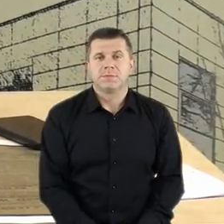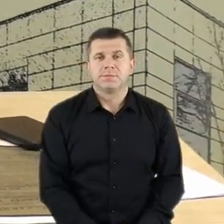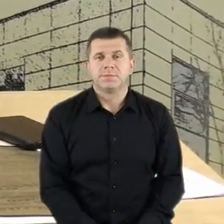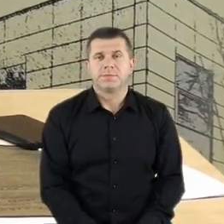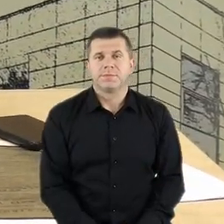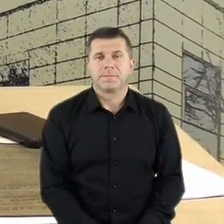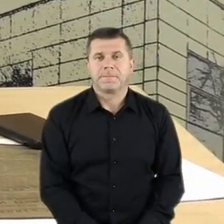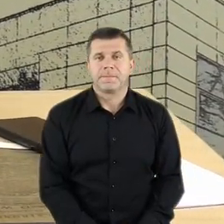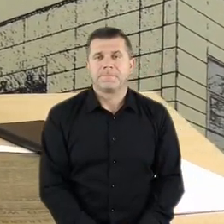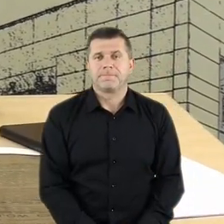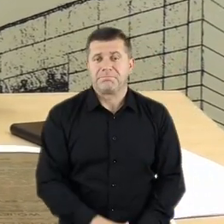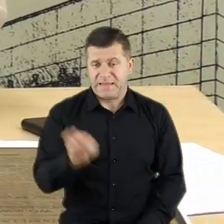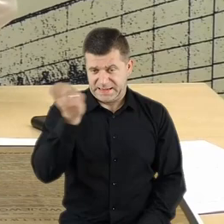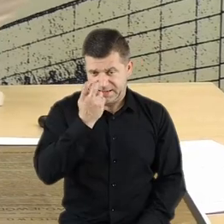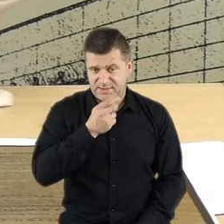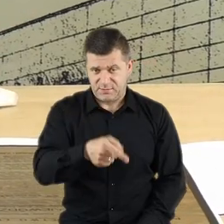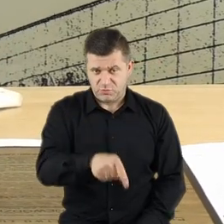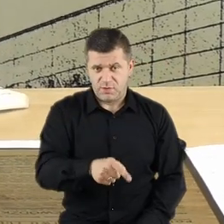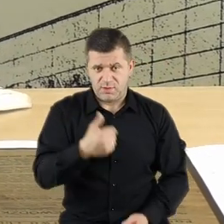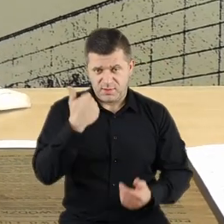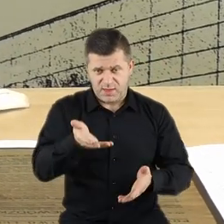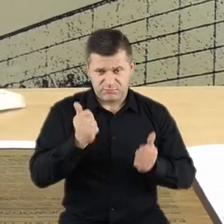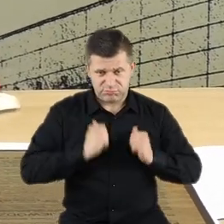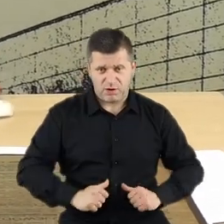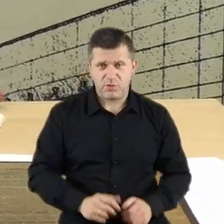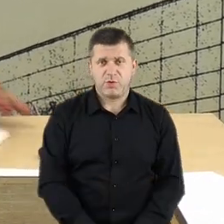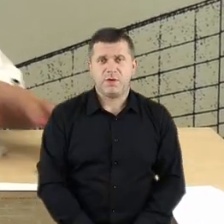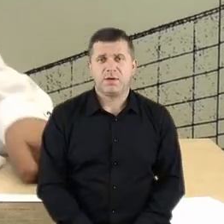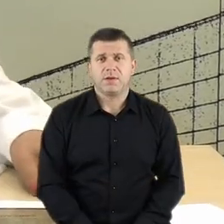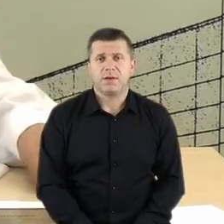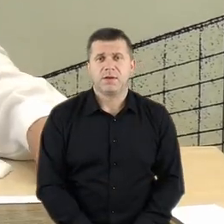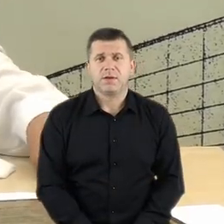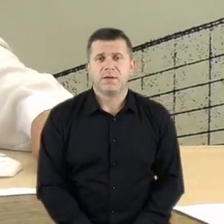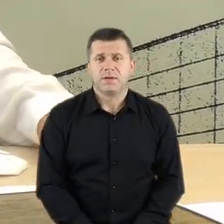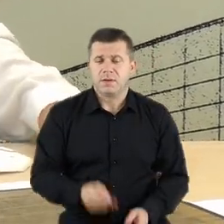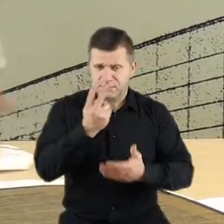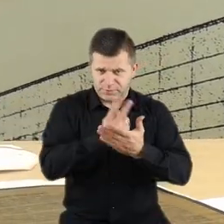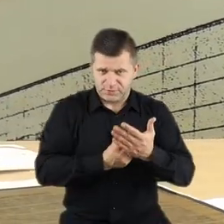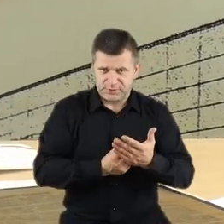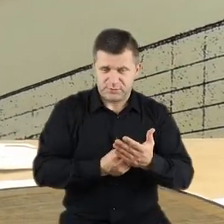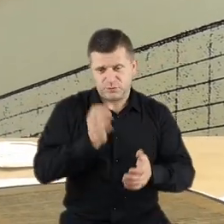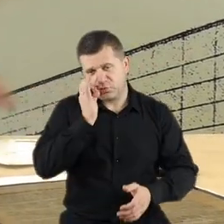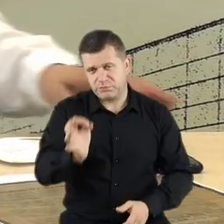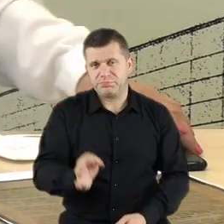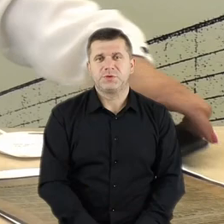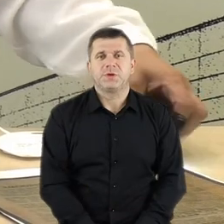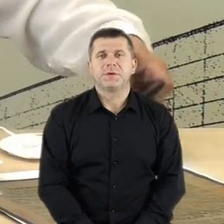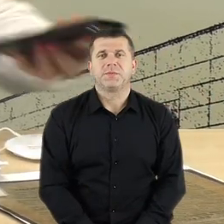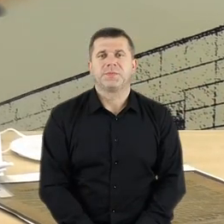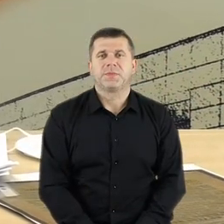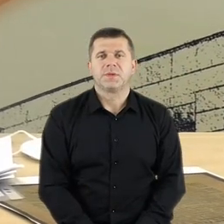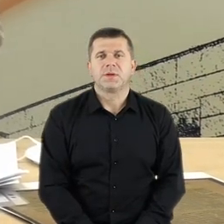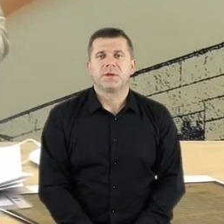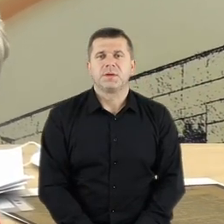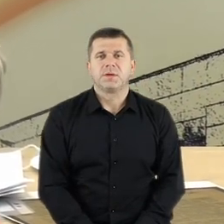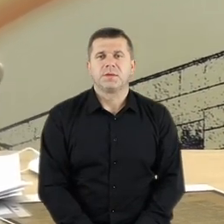interesuje was to czy już dać wam święty spokój przeczytać To dobrze pangeayt2